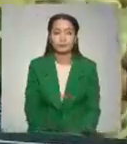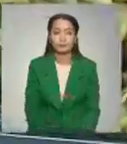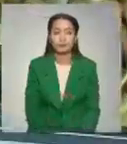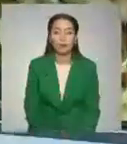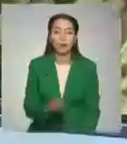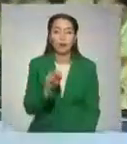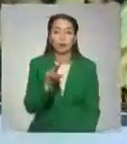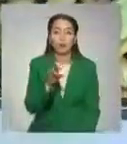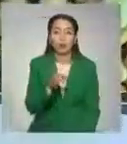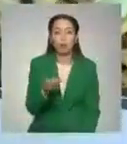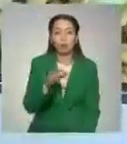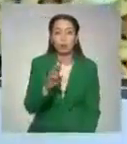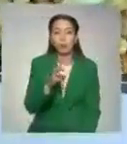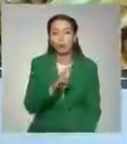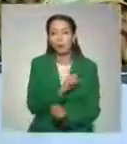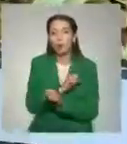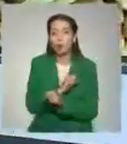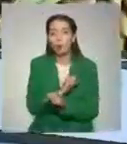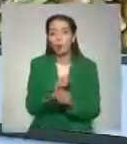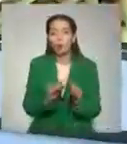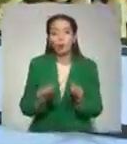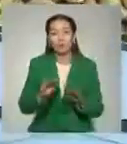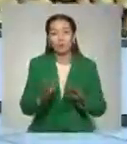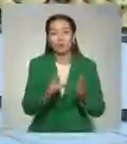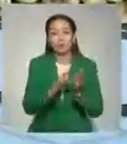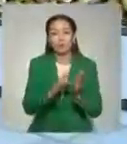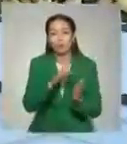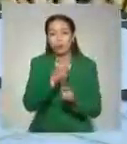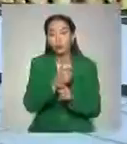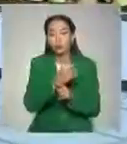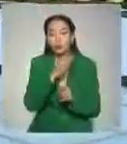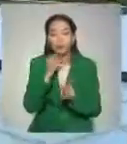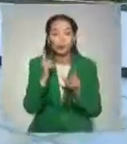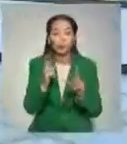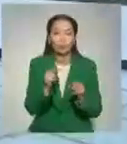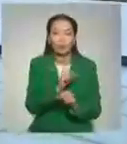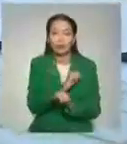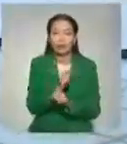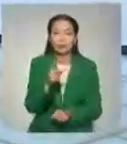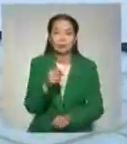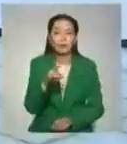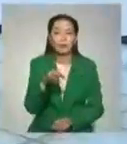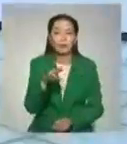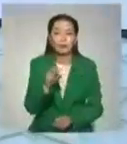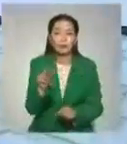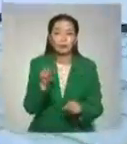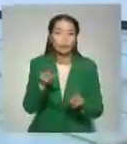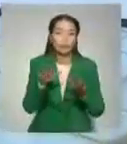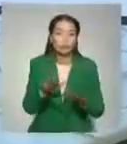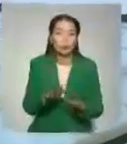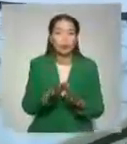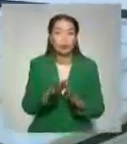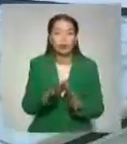Ақмола облысында Бурабай курортты аймағынан кейін туристер көп келетін жер Зеренді. Сондықтан оның әлеуетін артыру ерекше